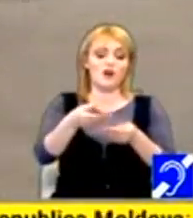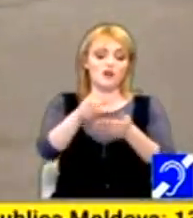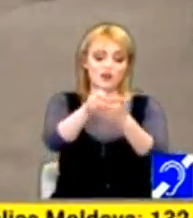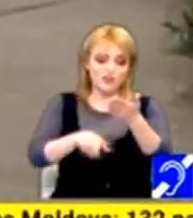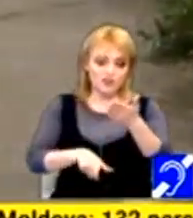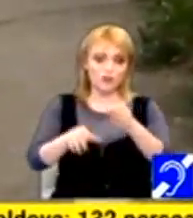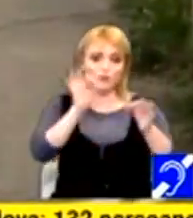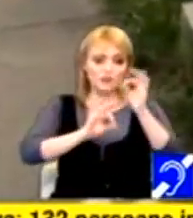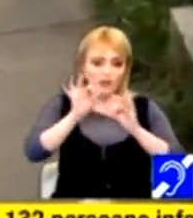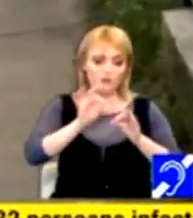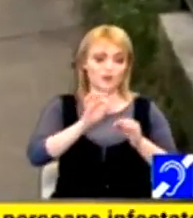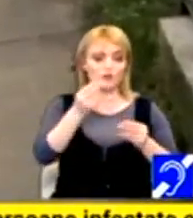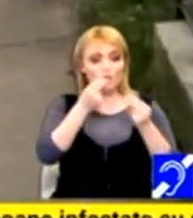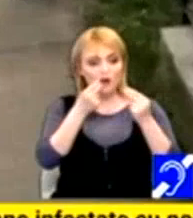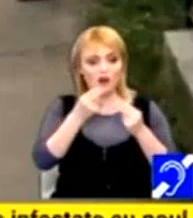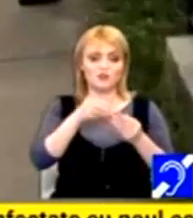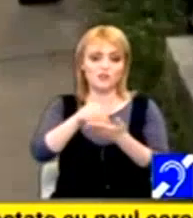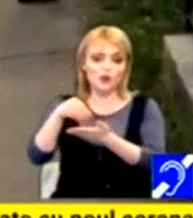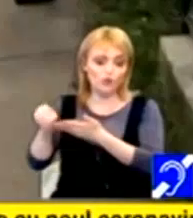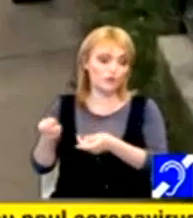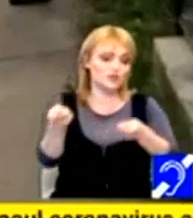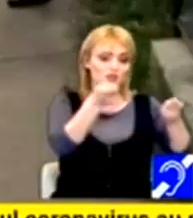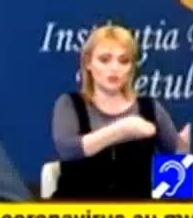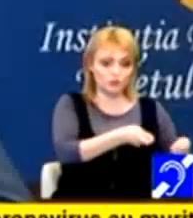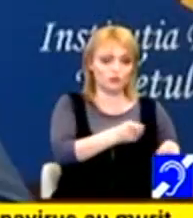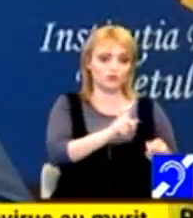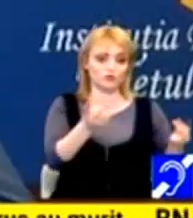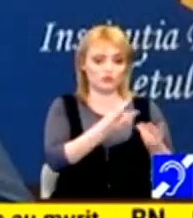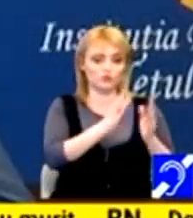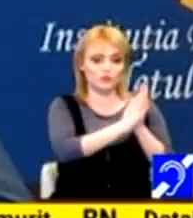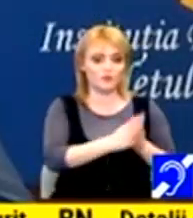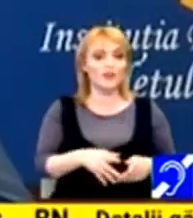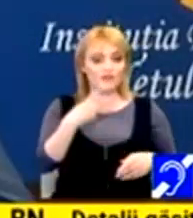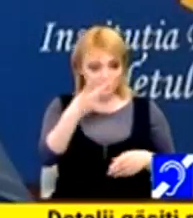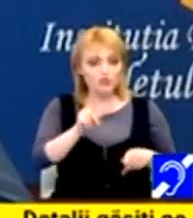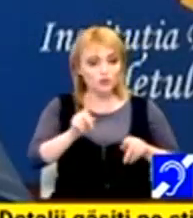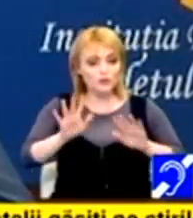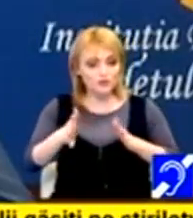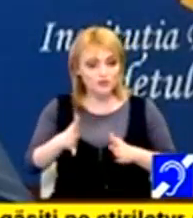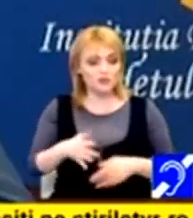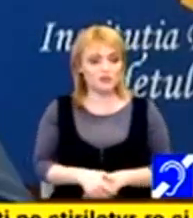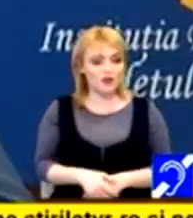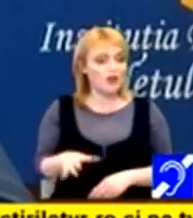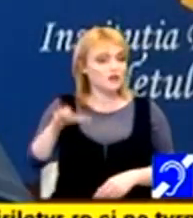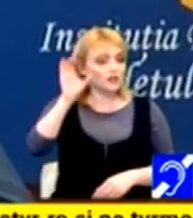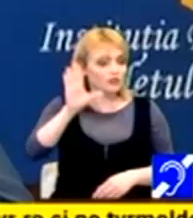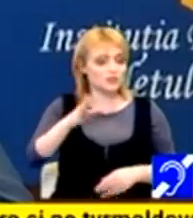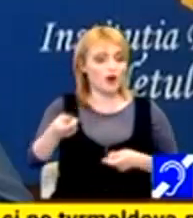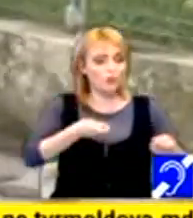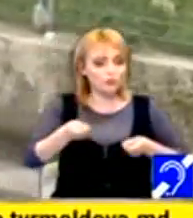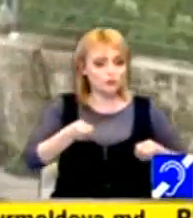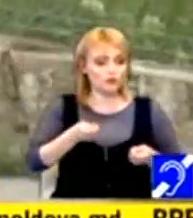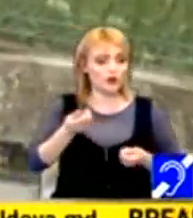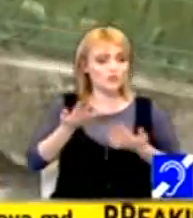banii și să meargă să le cumpere medicamente sau alte produse. Iată ce se întâmplă când ne socotim prevederile impuse de